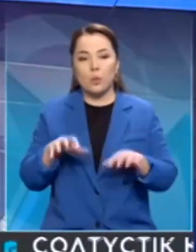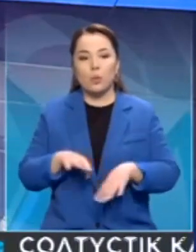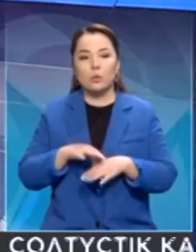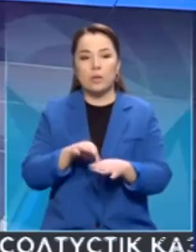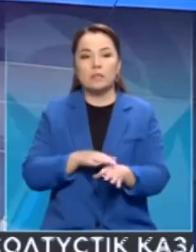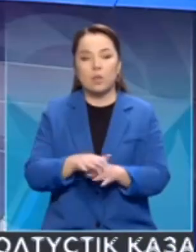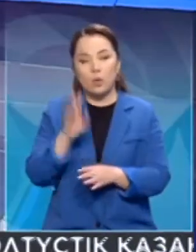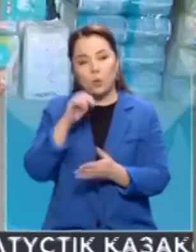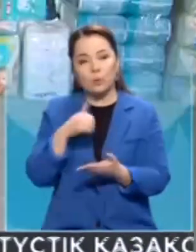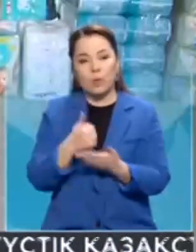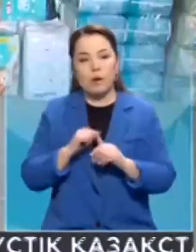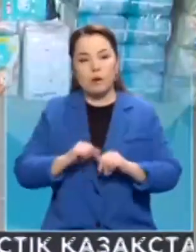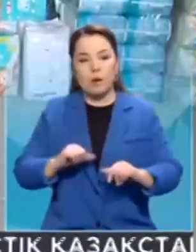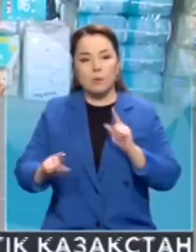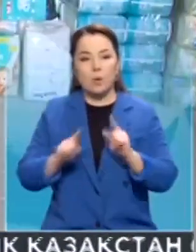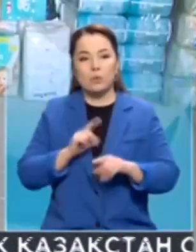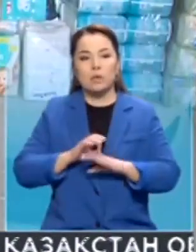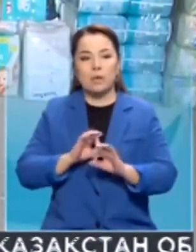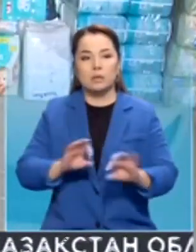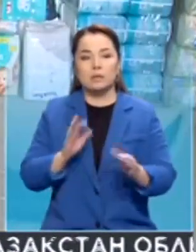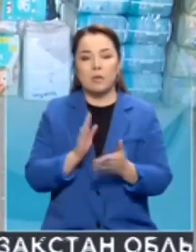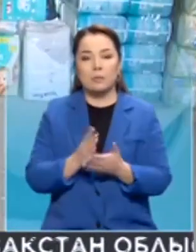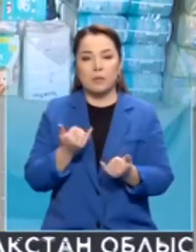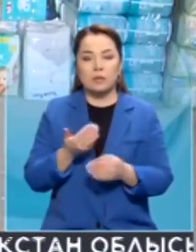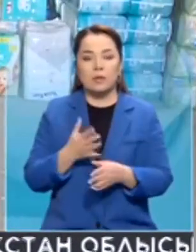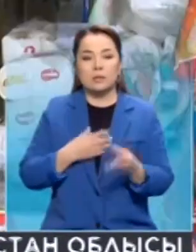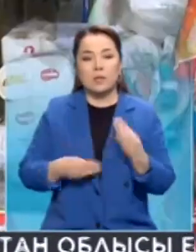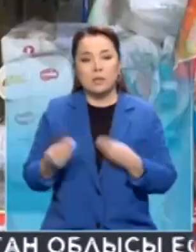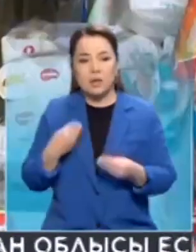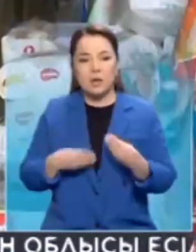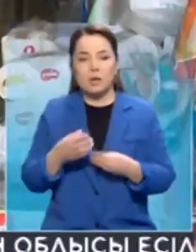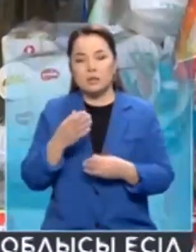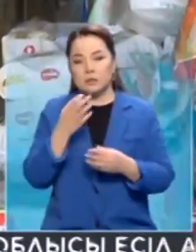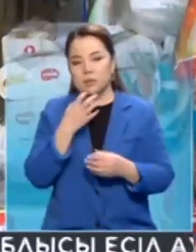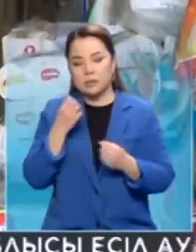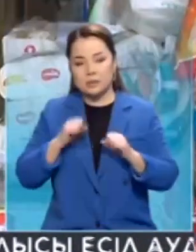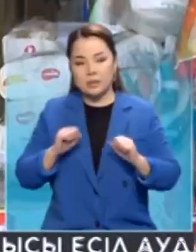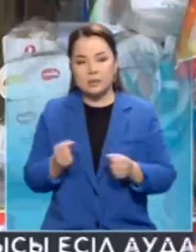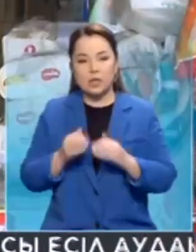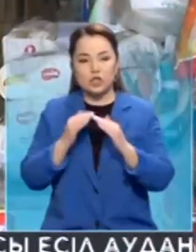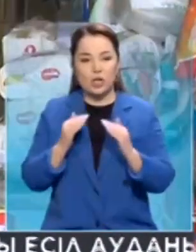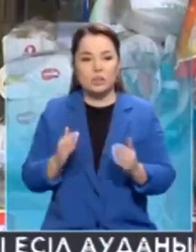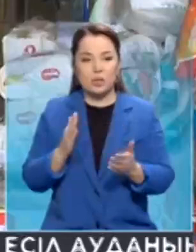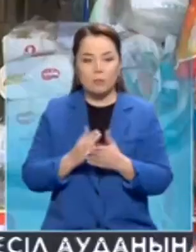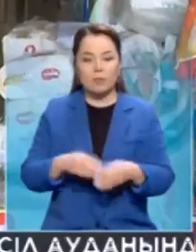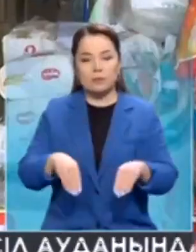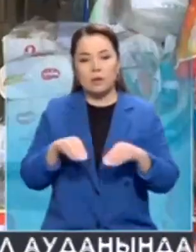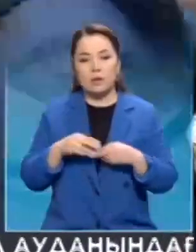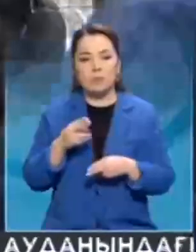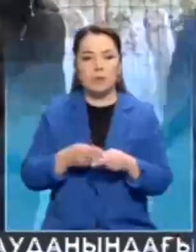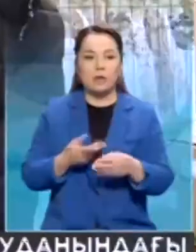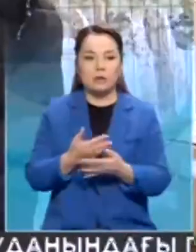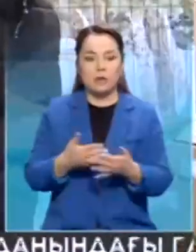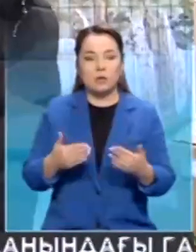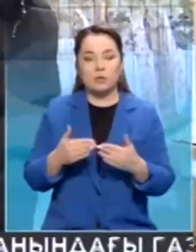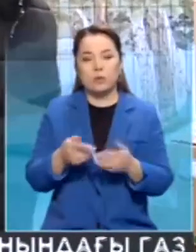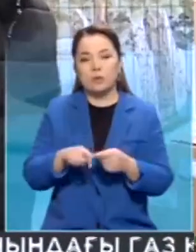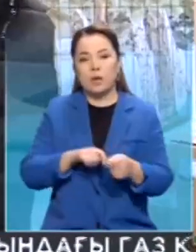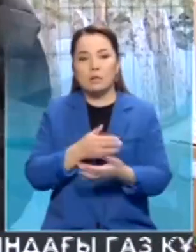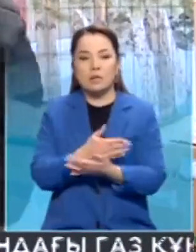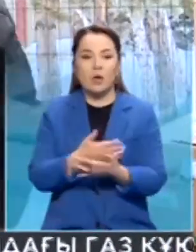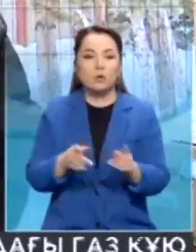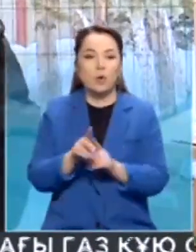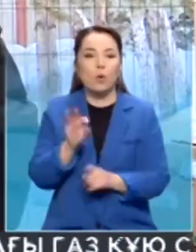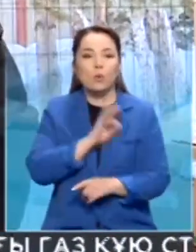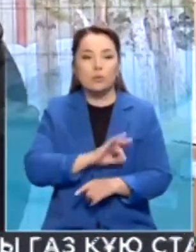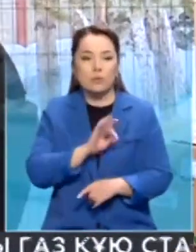өткен үкіметтік комиссияның отырысында айтылды. Киім-кешек, қысқы шатырлар, металл кереуеттер, төсек-орын жабдықтары мен өзге де күнделікті